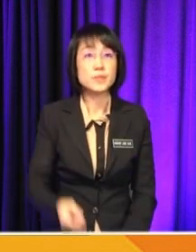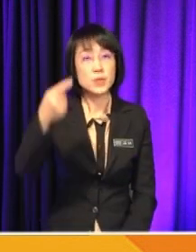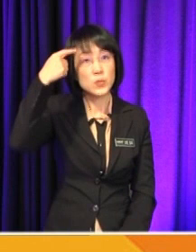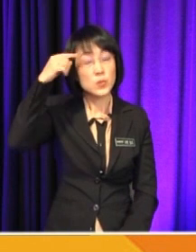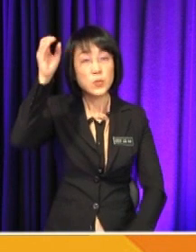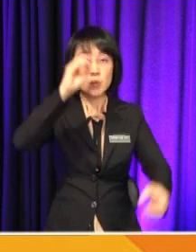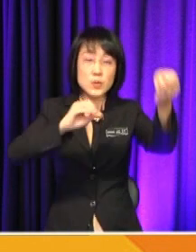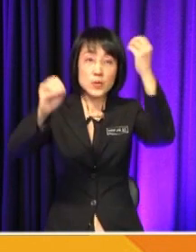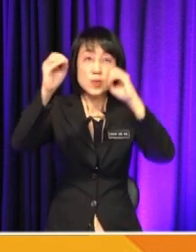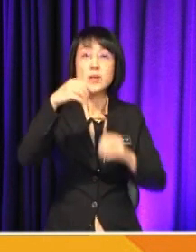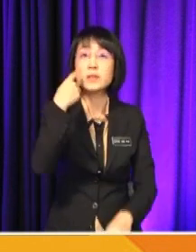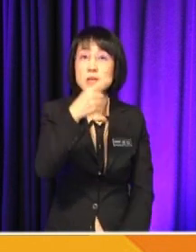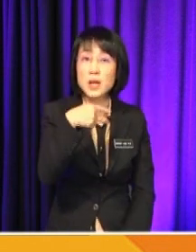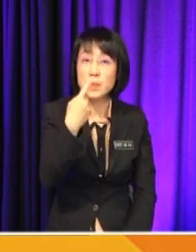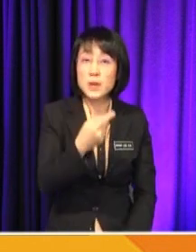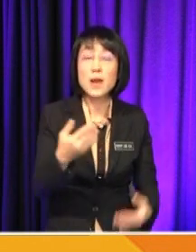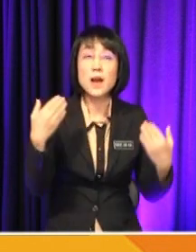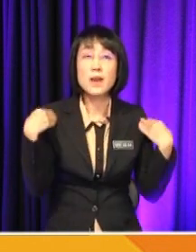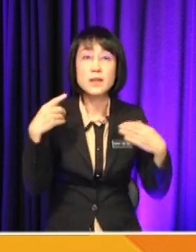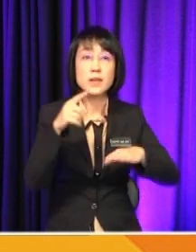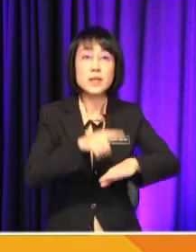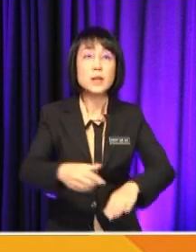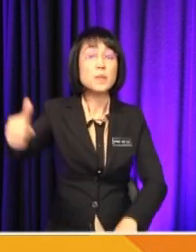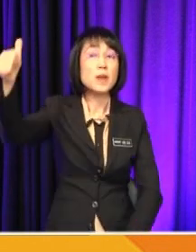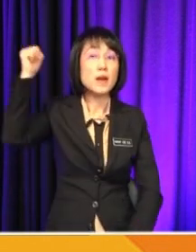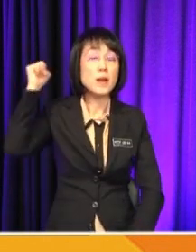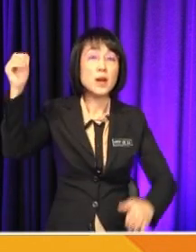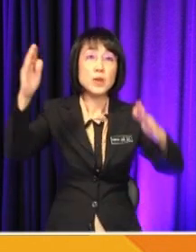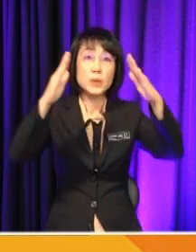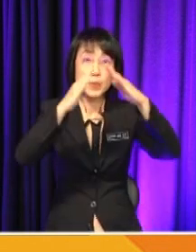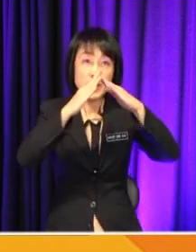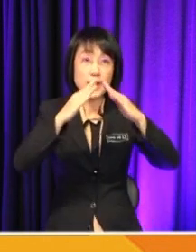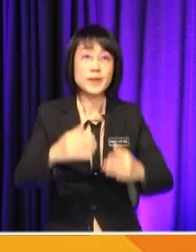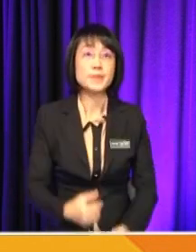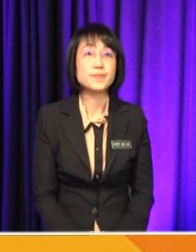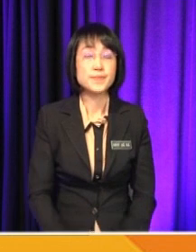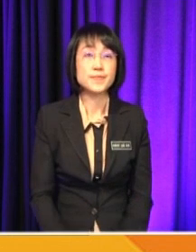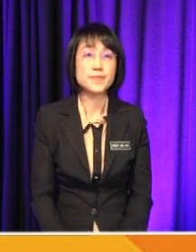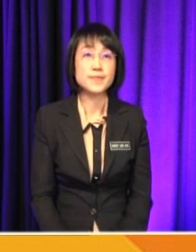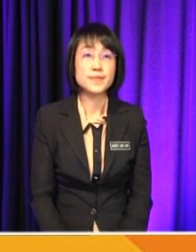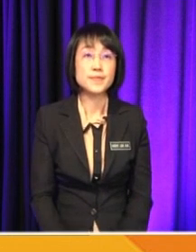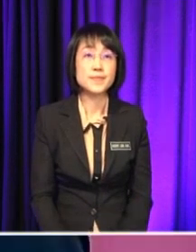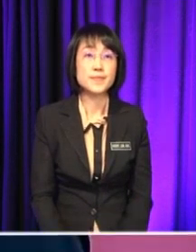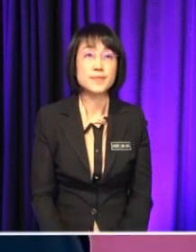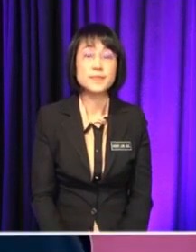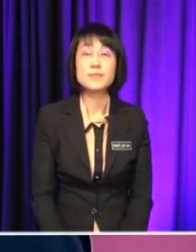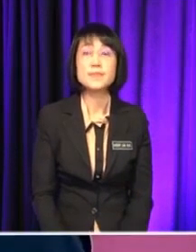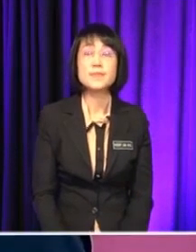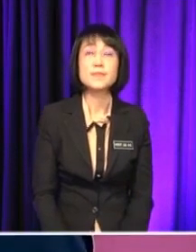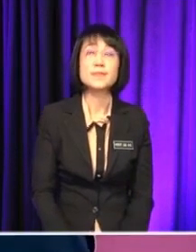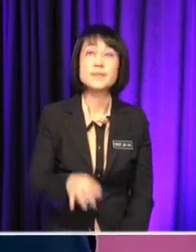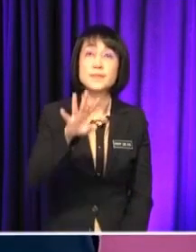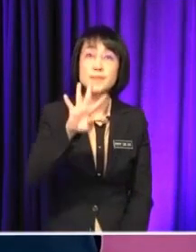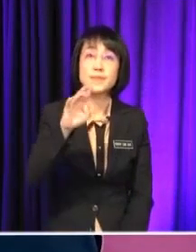pergerakan Siapa yang ada di belakang rumah kita eee jadi kalau kalau ikut kan empat saja